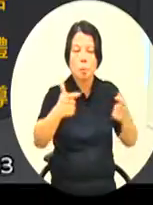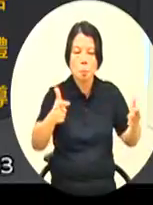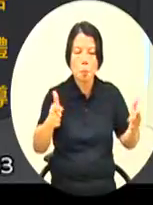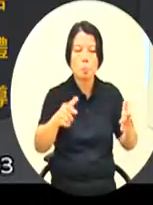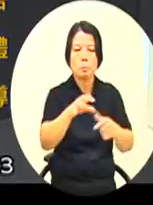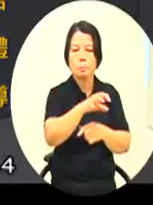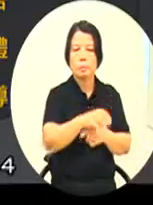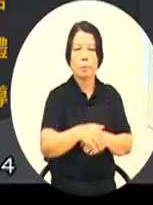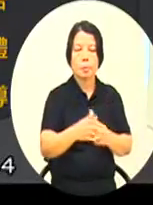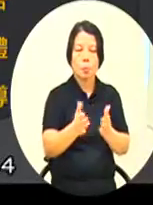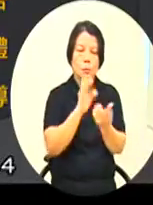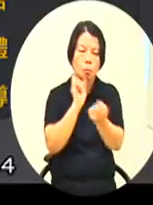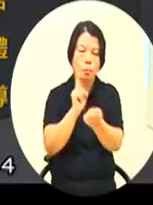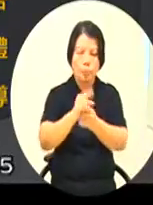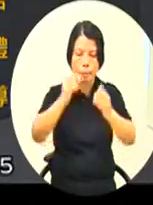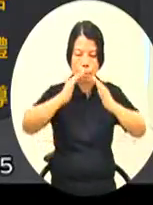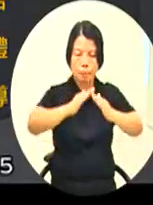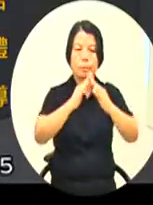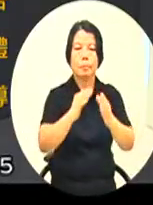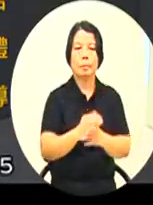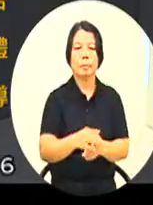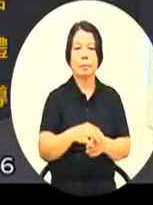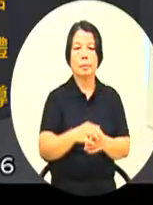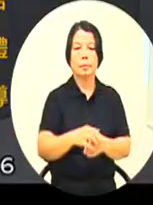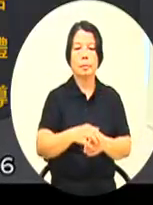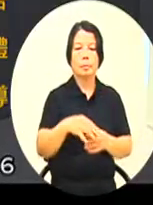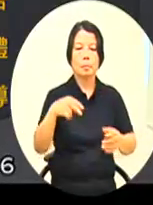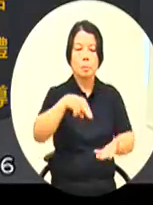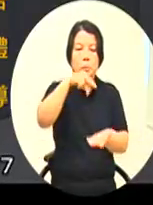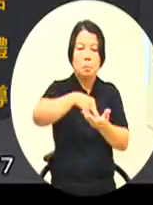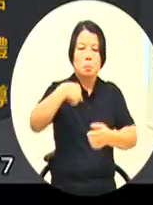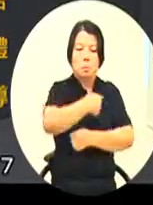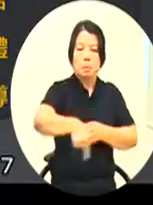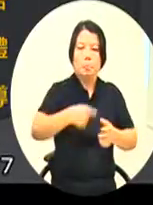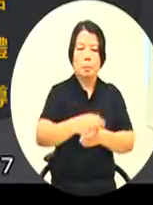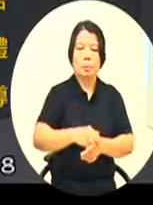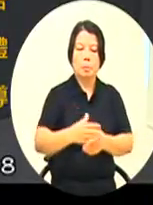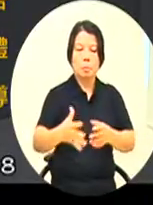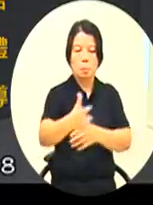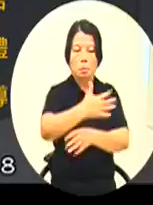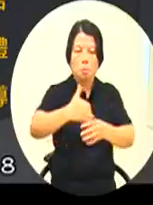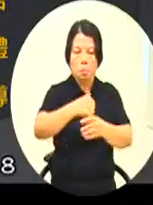通路，来对我们的城市做立体而全面的一个行销。